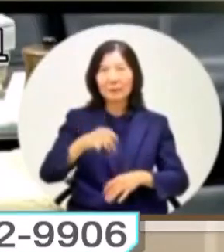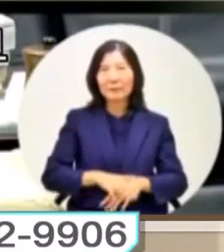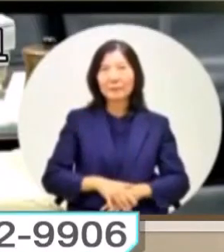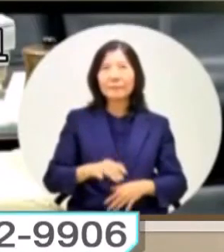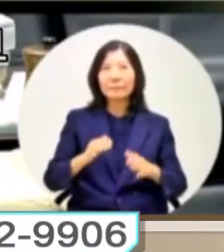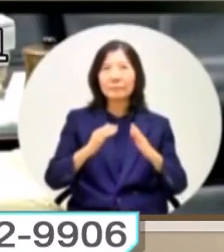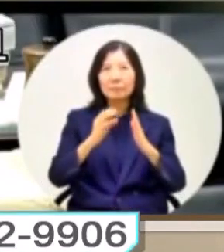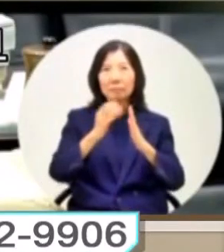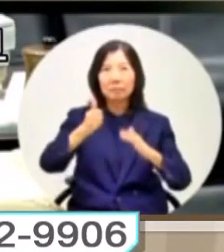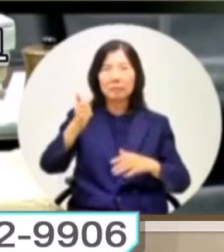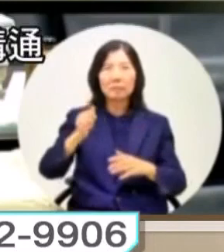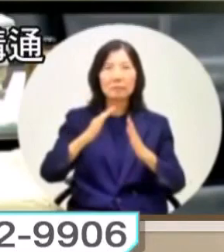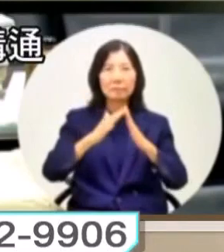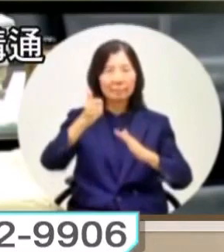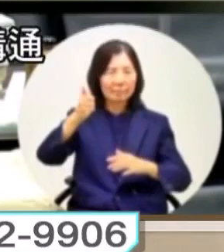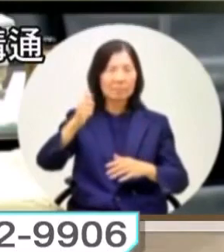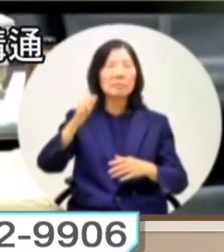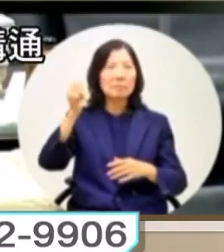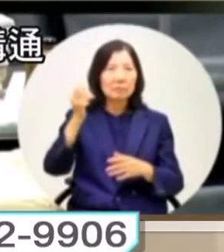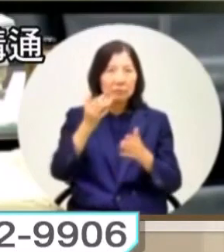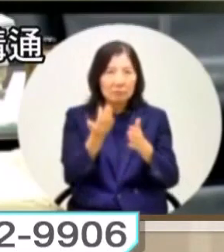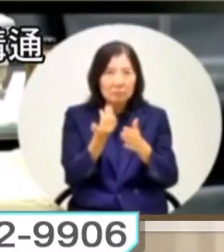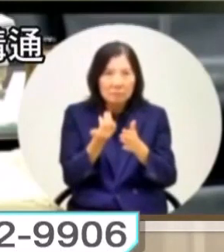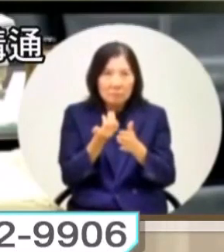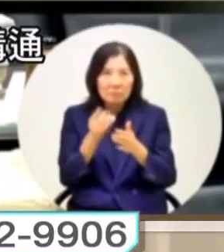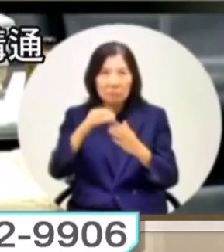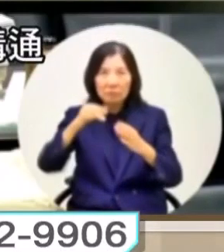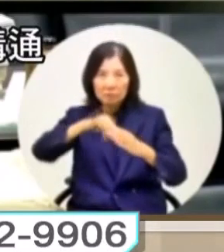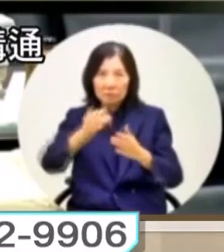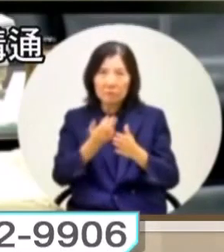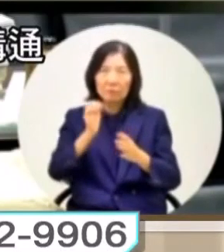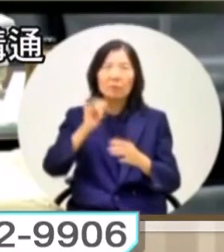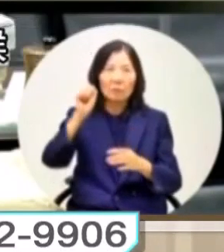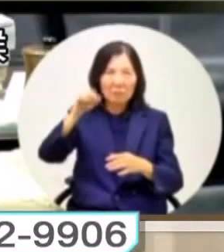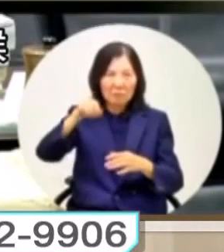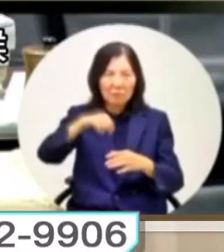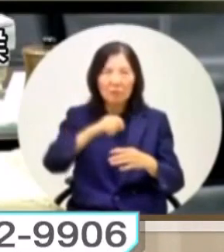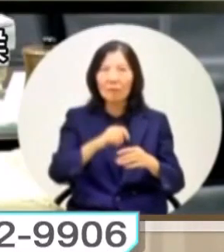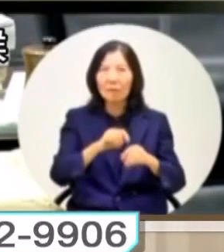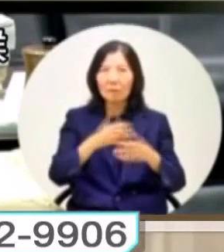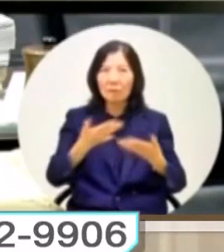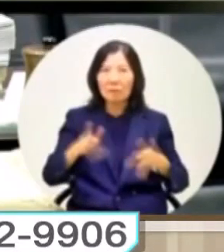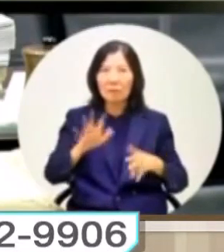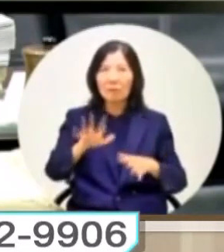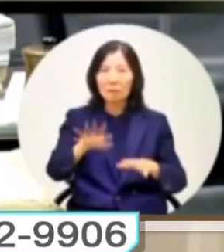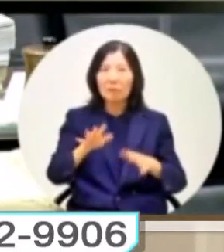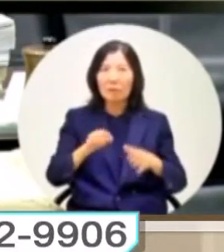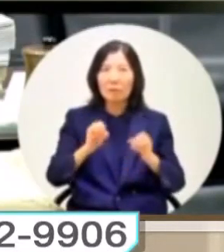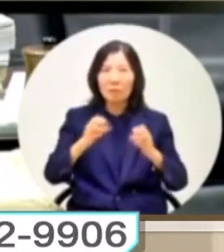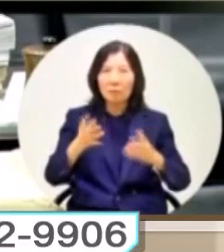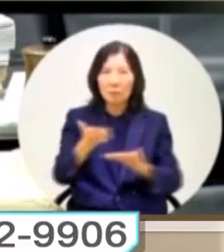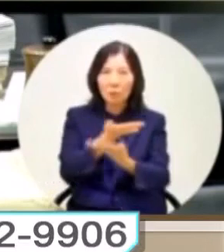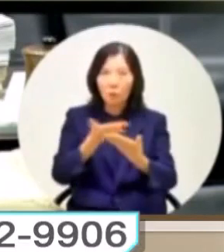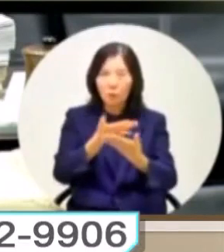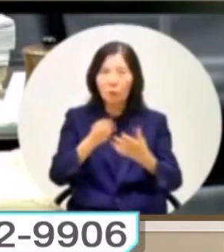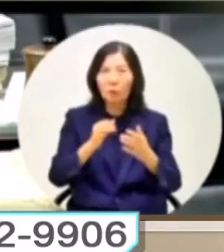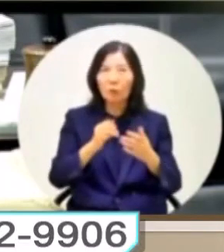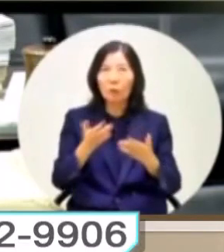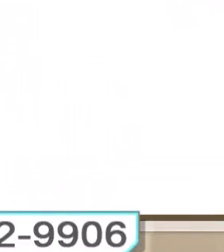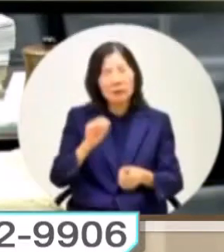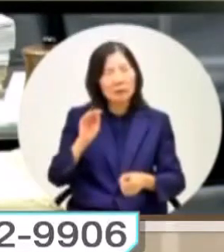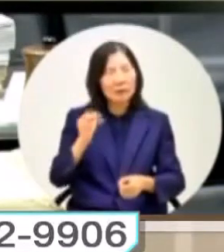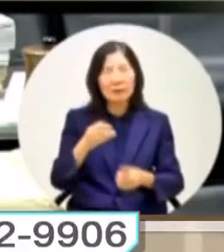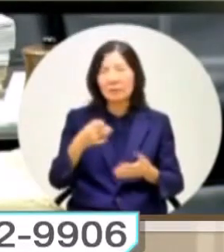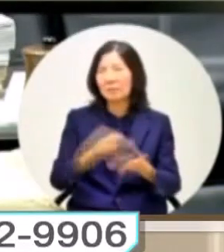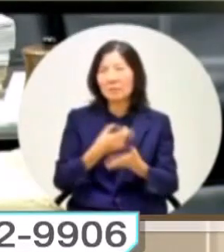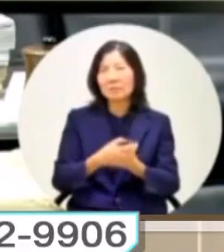觉得大家可以去做评断，但差别在于是，如果高雄其他的局处首长一样有这个想法呢？遇到现